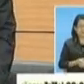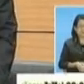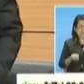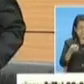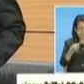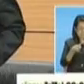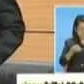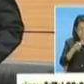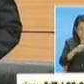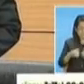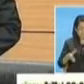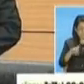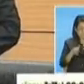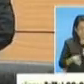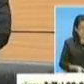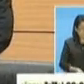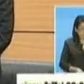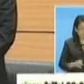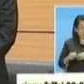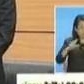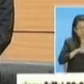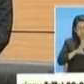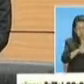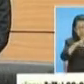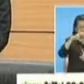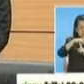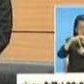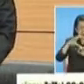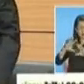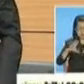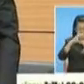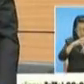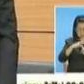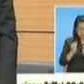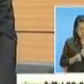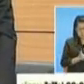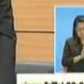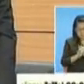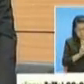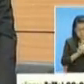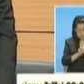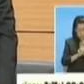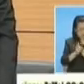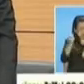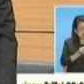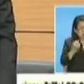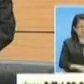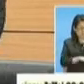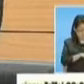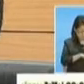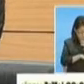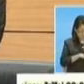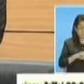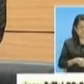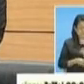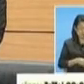ที่มีกลุ่มคนเสื้อแดงจำนวนหนึ่งที่พัทยาไล่ล่าตักบงกฎคงมาลัย